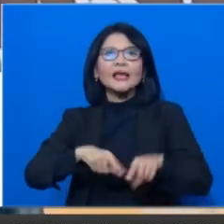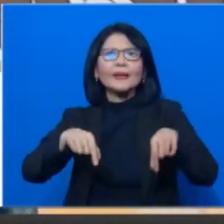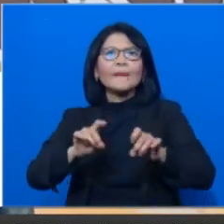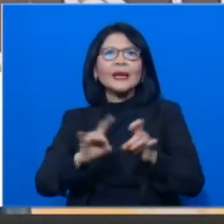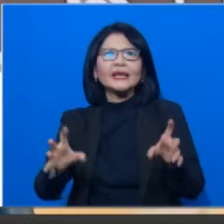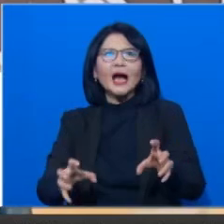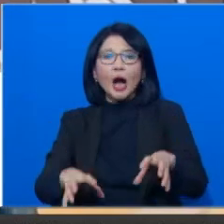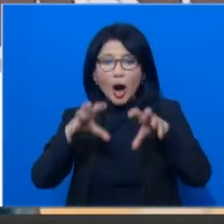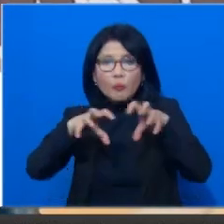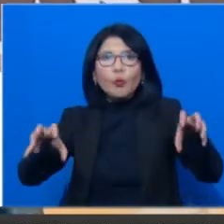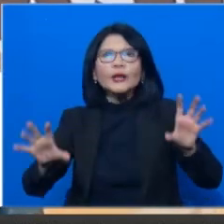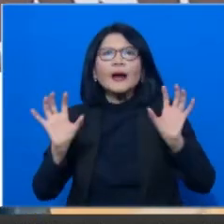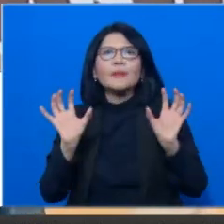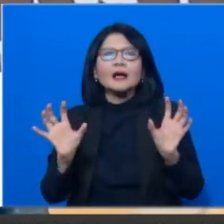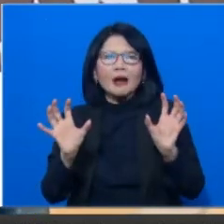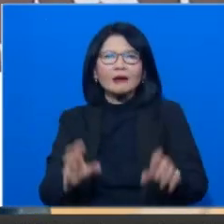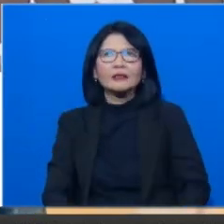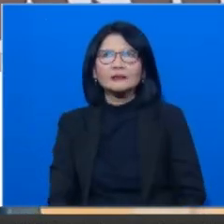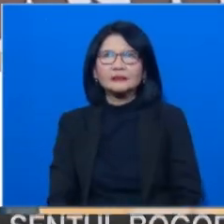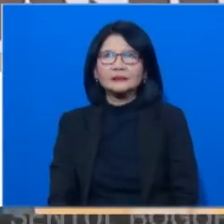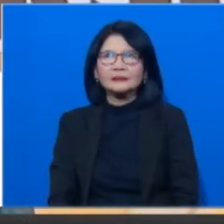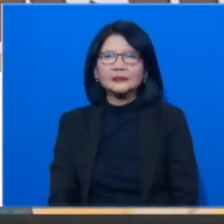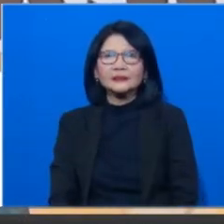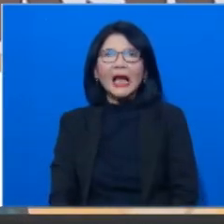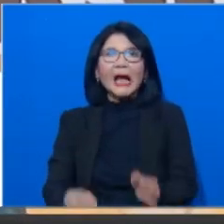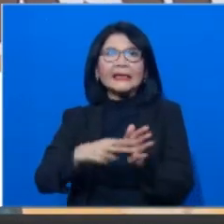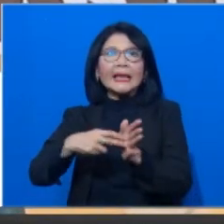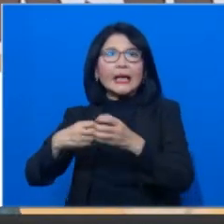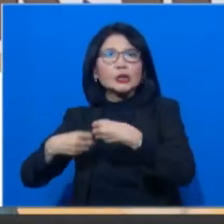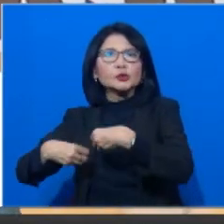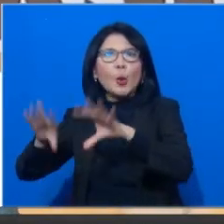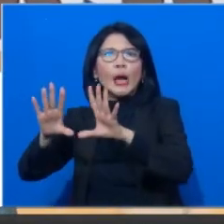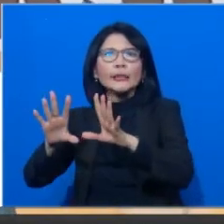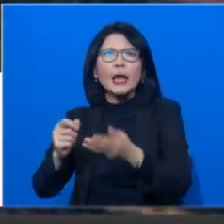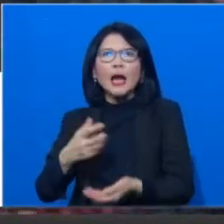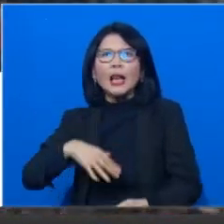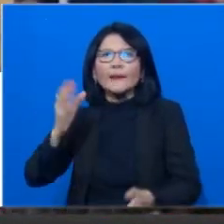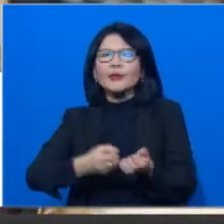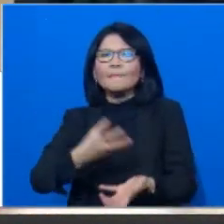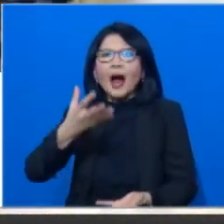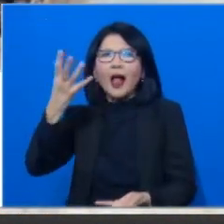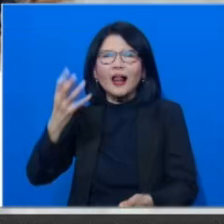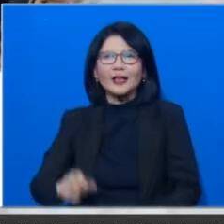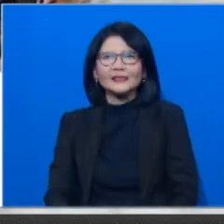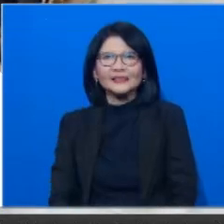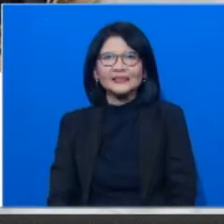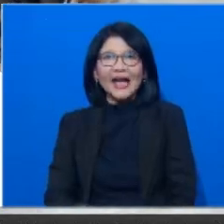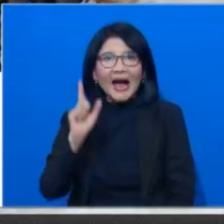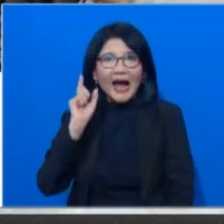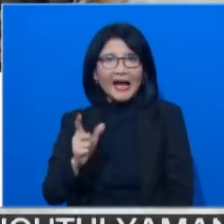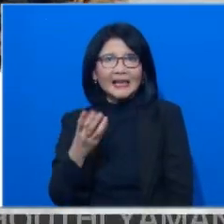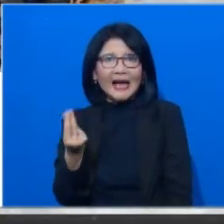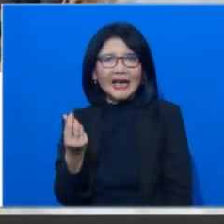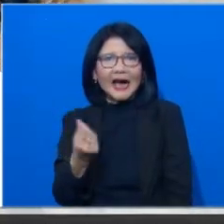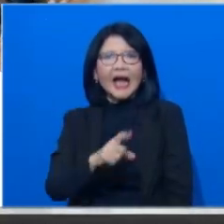buahnya juga kualitasnya sangat bagus. Bahkan nilai jualnya lebih tinggi daripada bulan-bulan biasa. Harga durian Bawor dibanderol